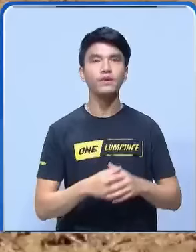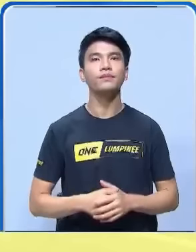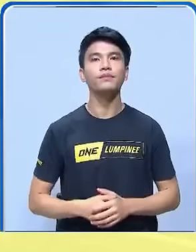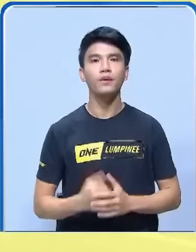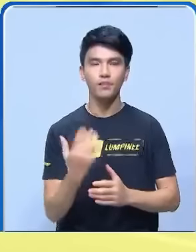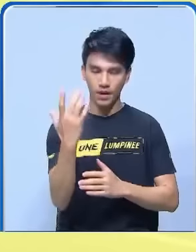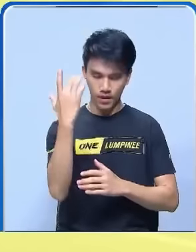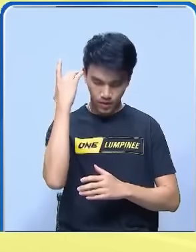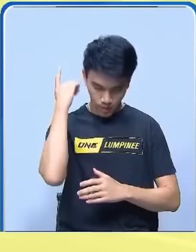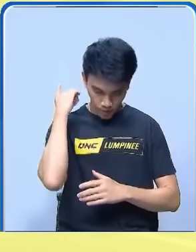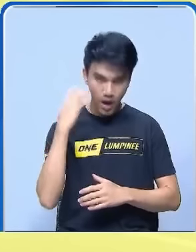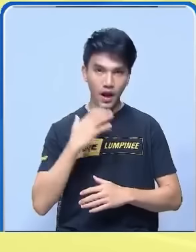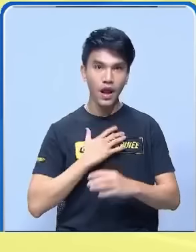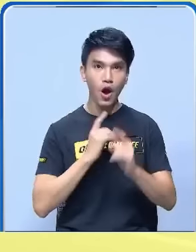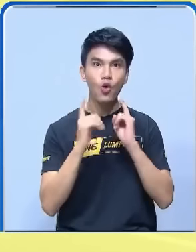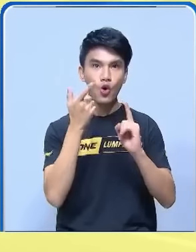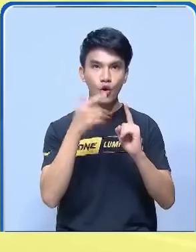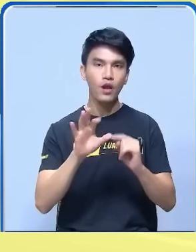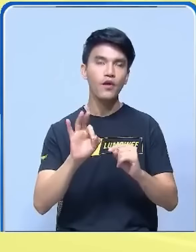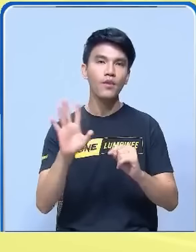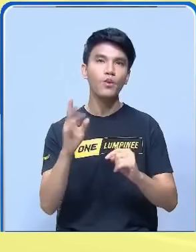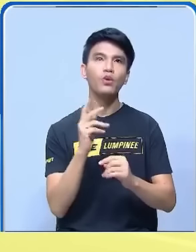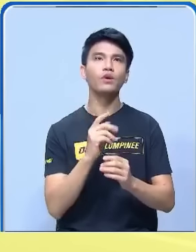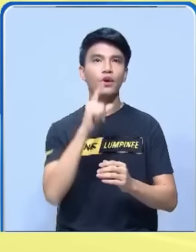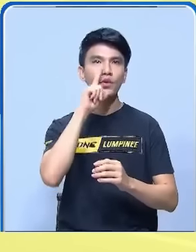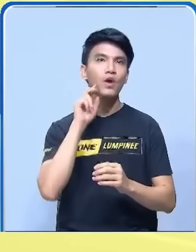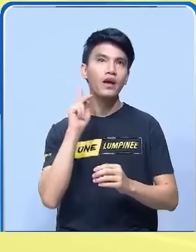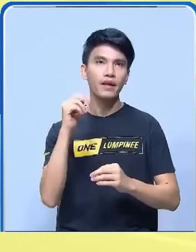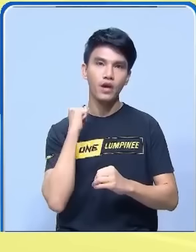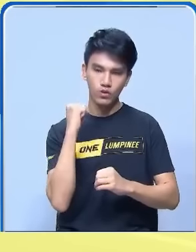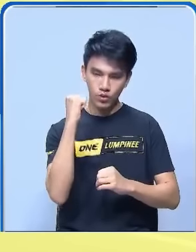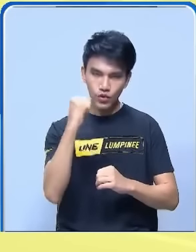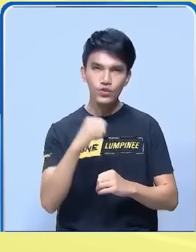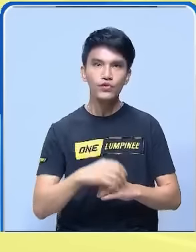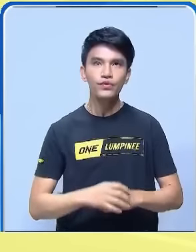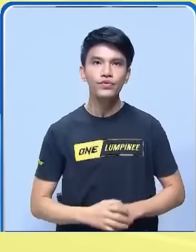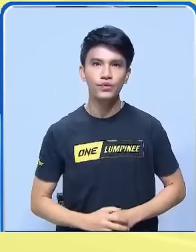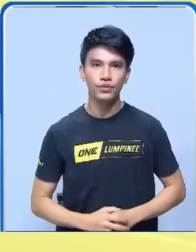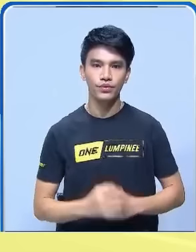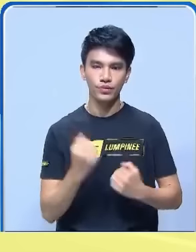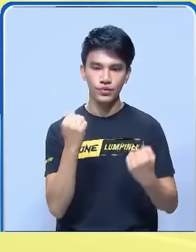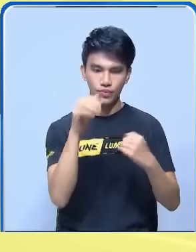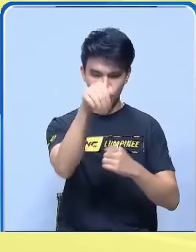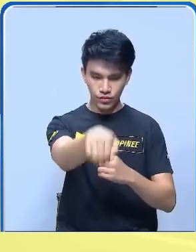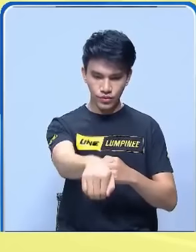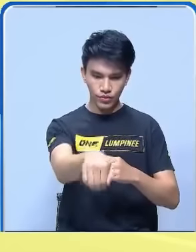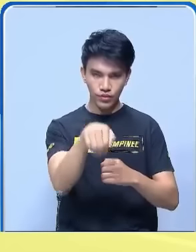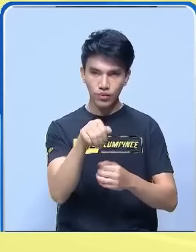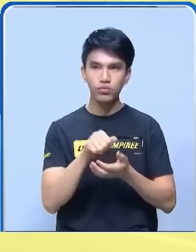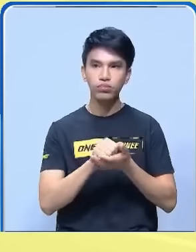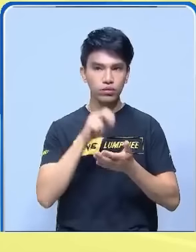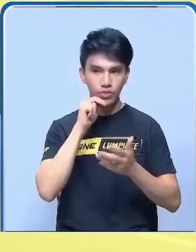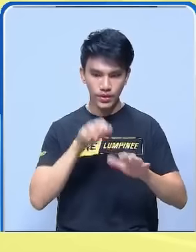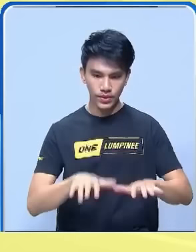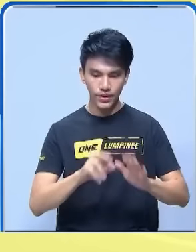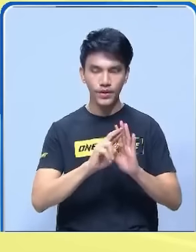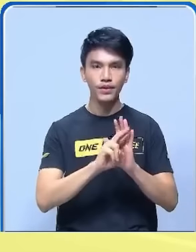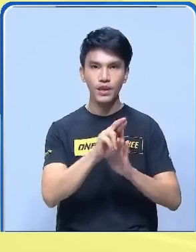านนี้เราก็แตะเรื่องนี้ไปแล้วนะครับกรณีเพจกันจอมพลังช่วยสู้บอกว่ารถหัวลากบรรทุกแบ็คโฮกลับจากช่วยน้ำท่วมเชียงรายโดนจับคาด่าน